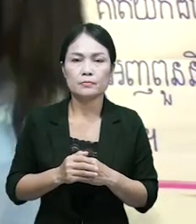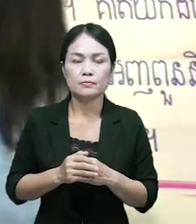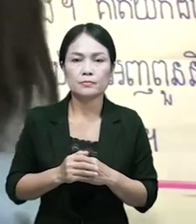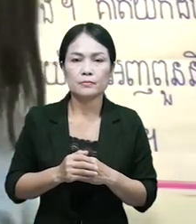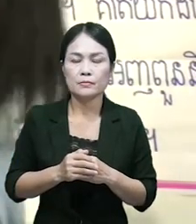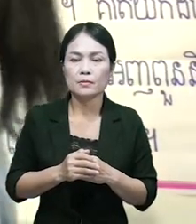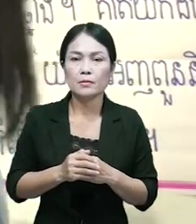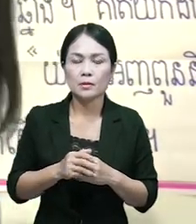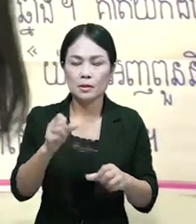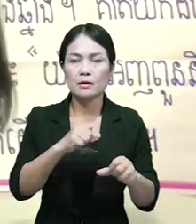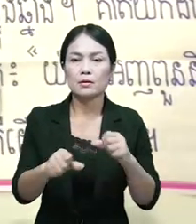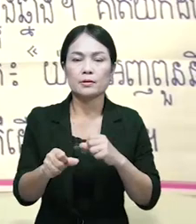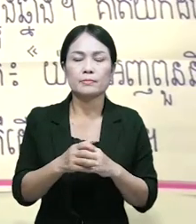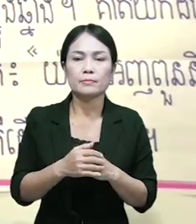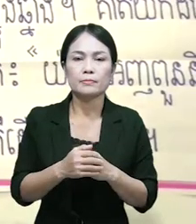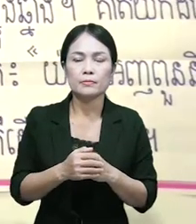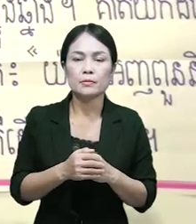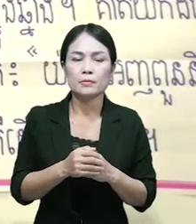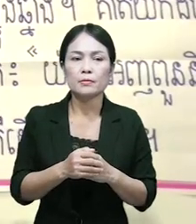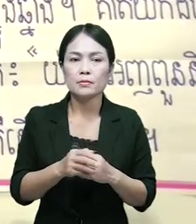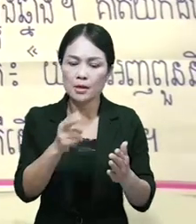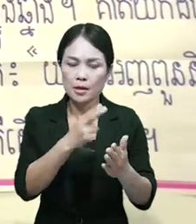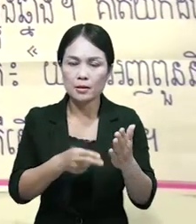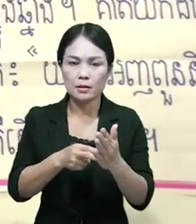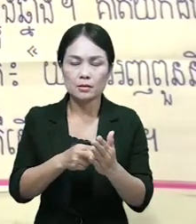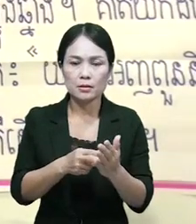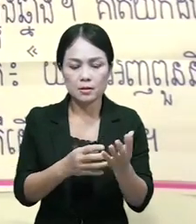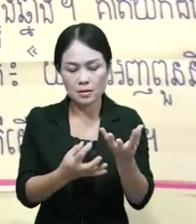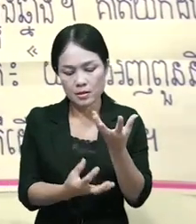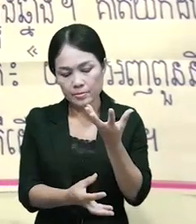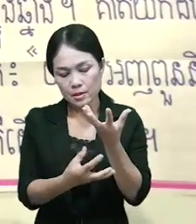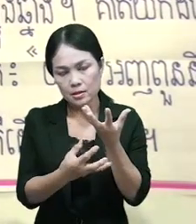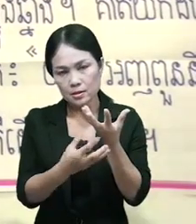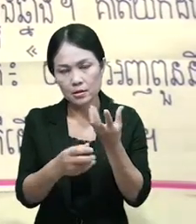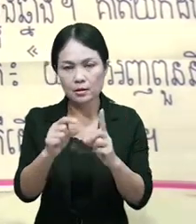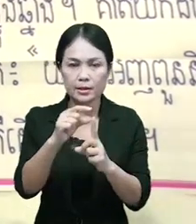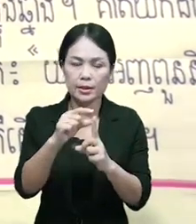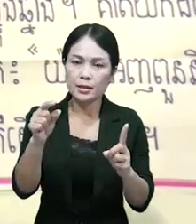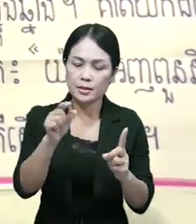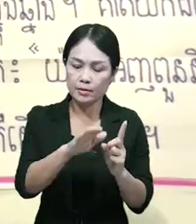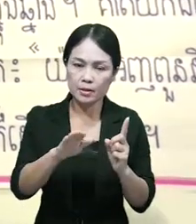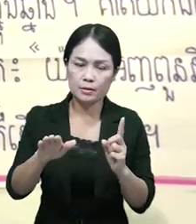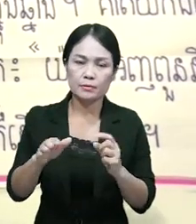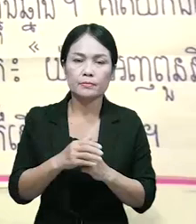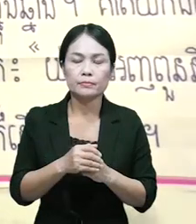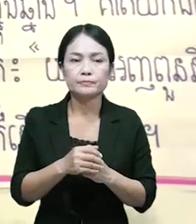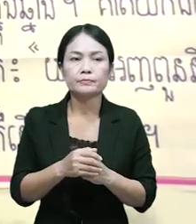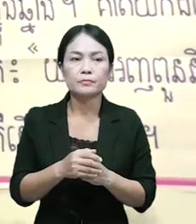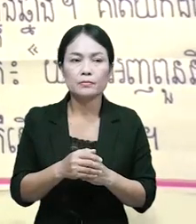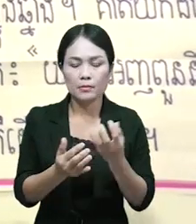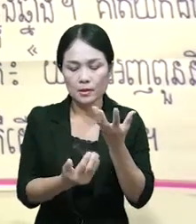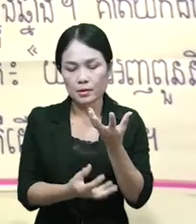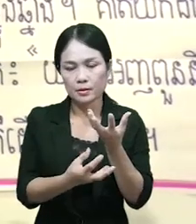តតឯកូនអីទៀតកូនចាស្លជាកិរិយាសព្ទអីកូនចាមានស្លមានអី